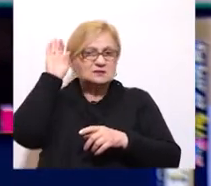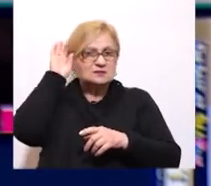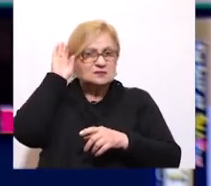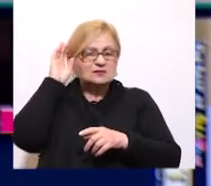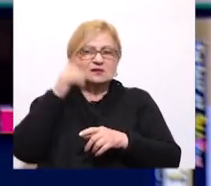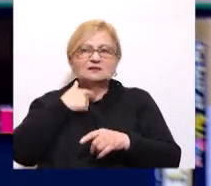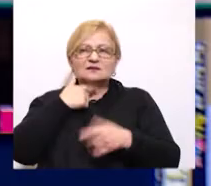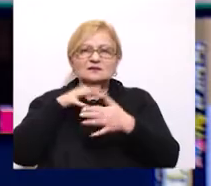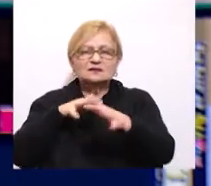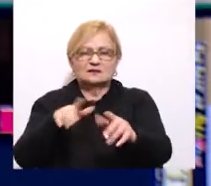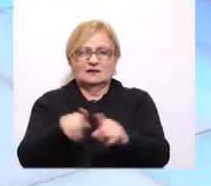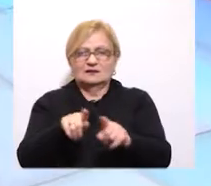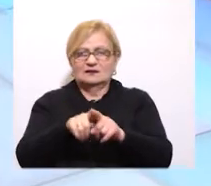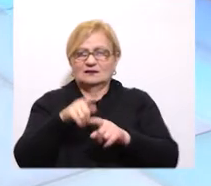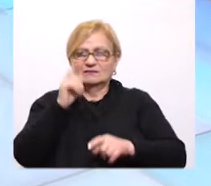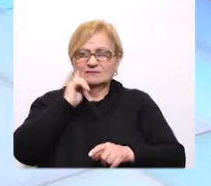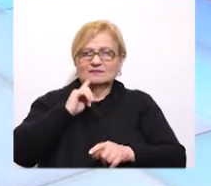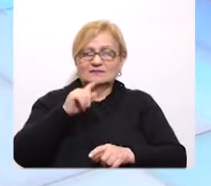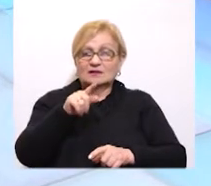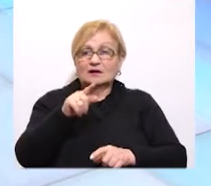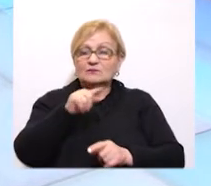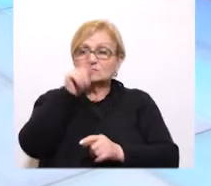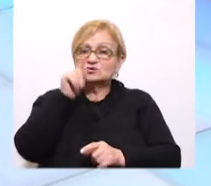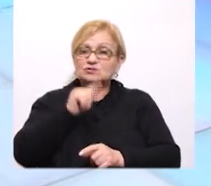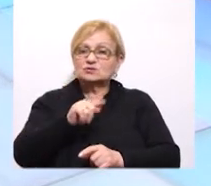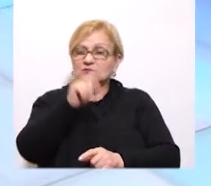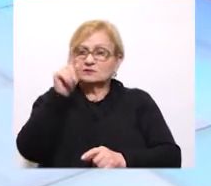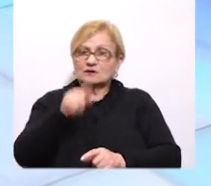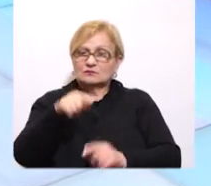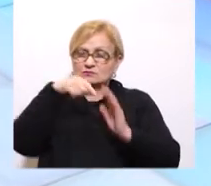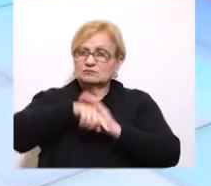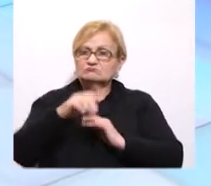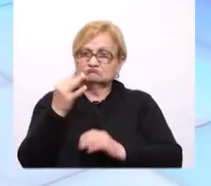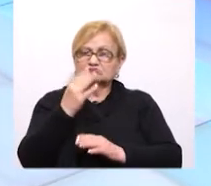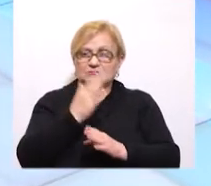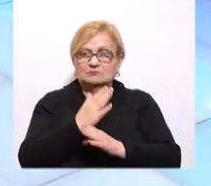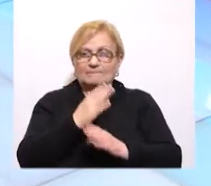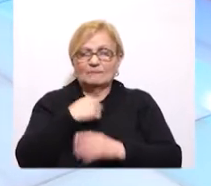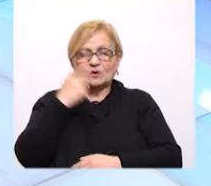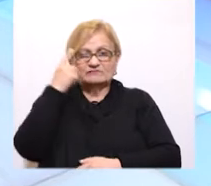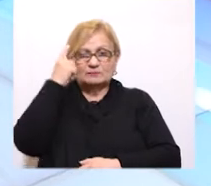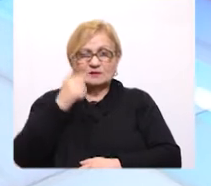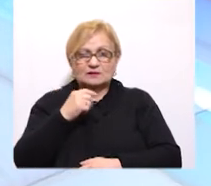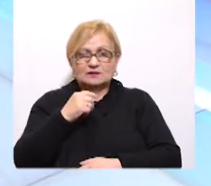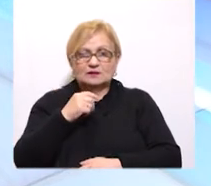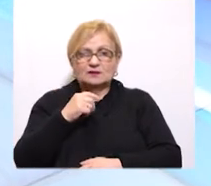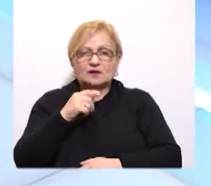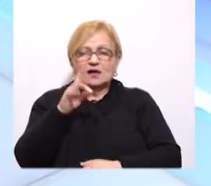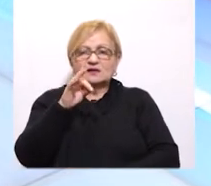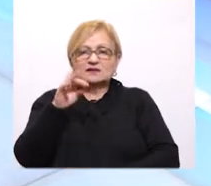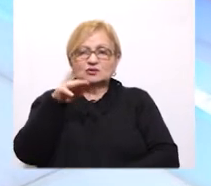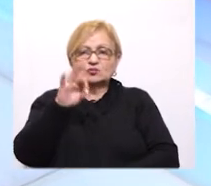თვალივით მორაკრაკებს, მის რიტორიკულ შეკითხვასაც დავუკვირდეთ, დავუფიქრდეთ.